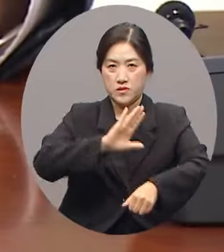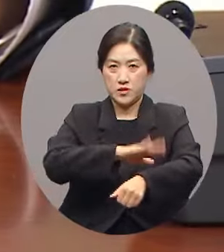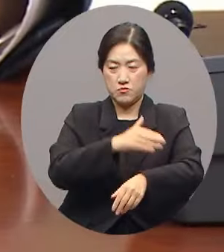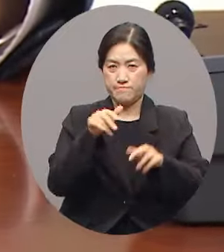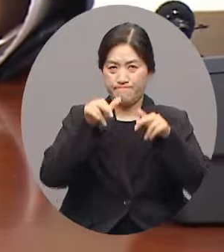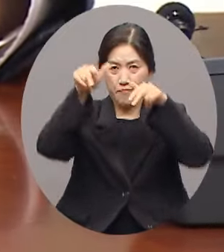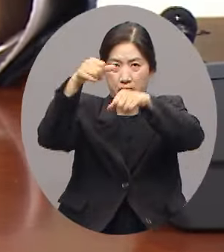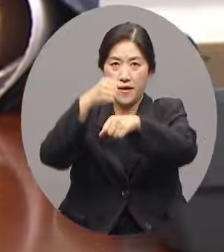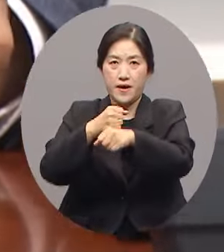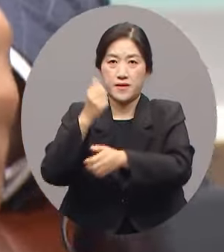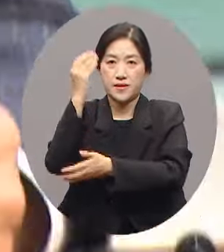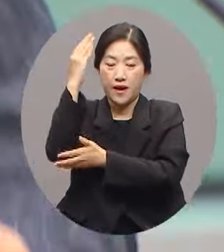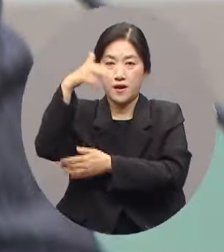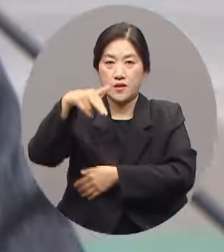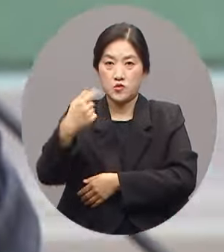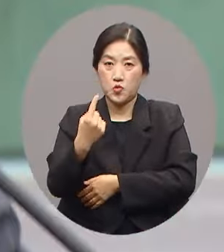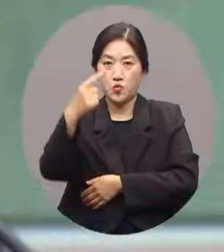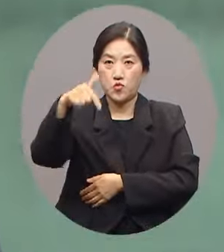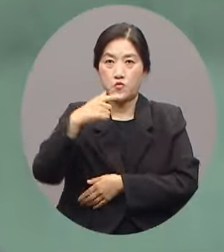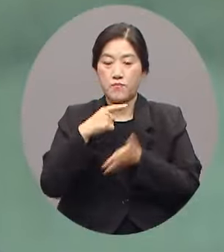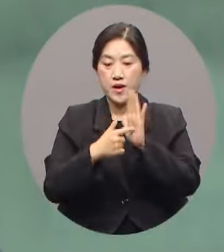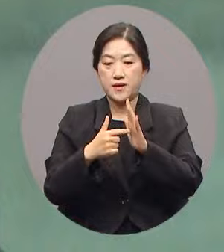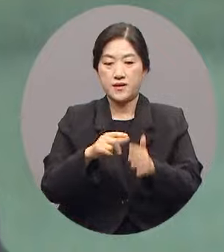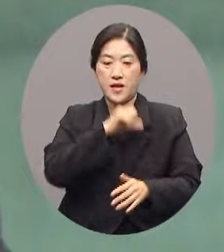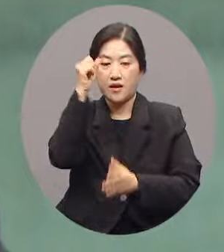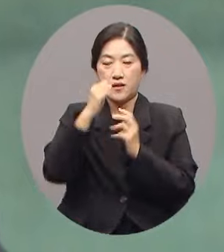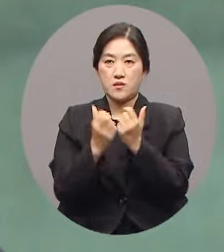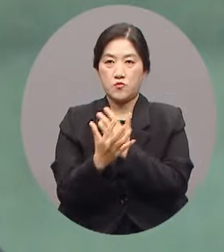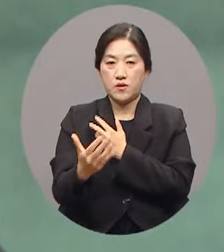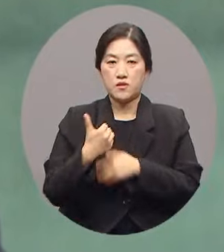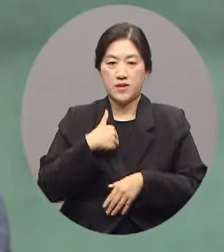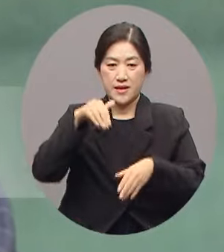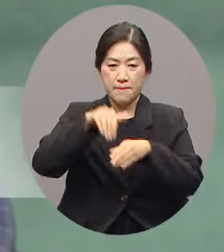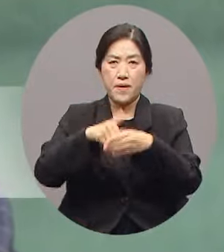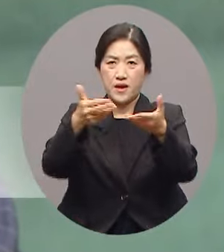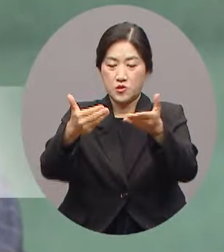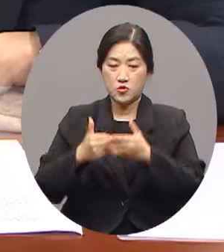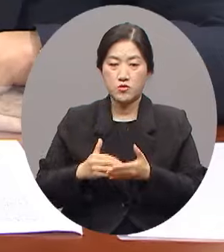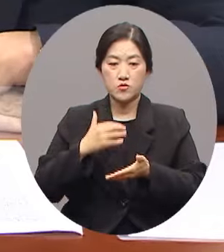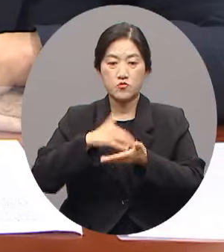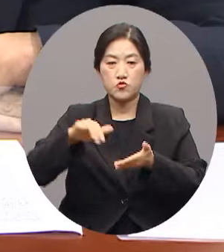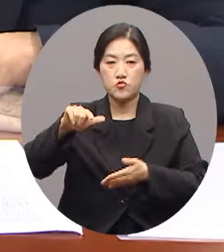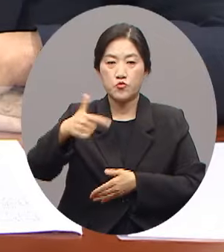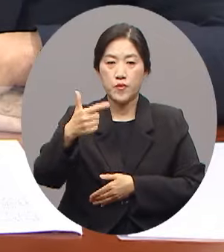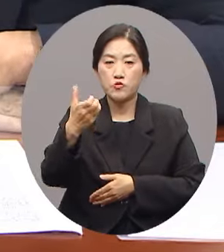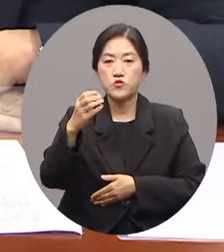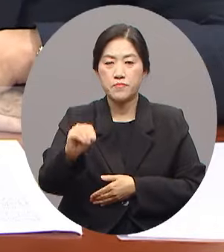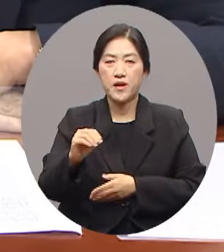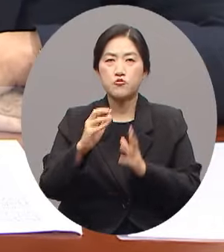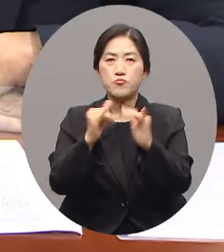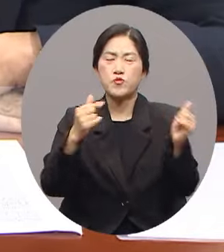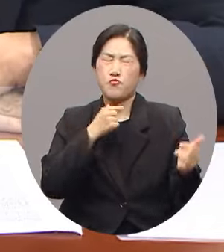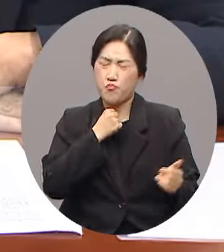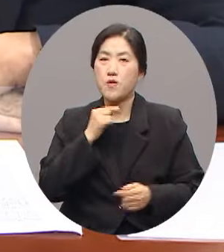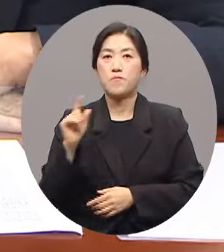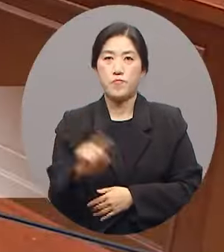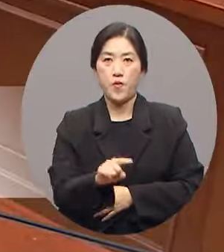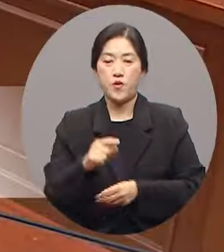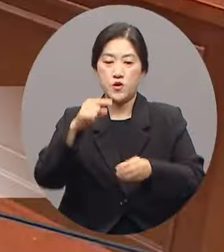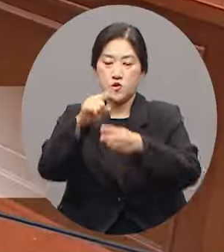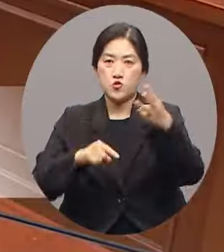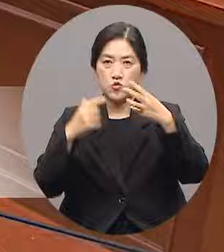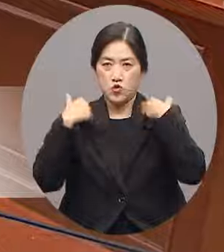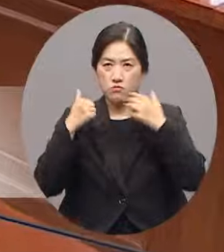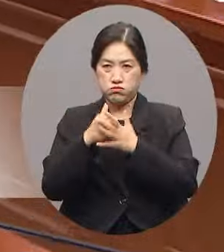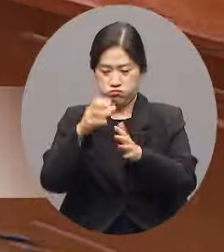예고했습니다. 조 대표는 당선인 총회에서 우리 당에 한 표를 주신 690만 명의 국민들이 바라는 건 윤석열